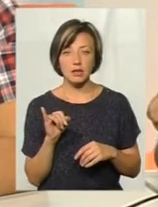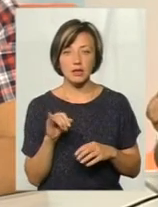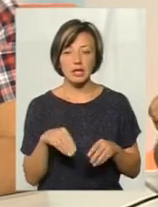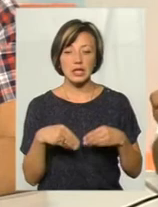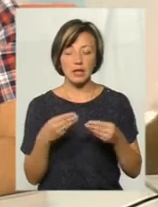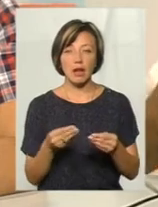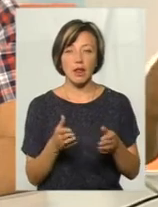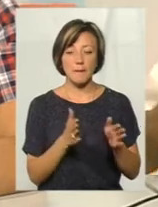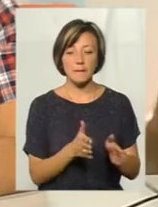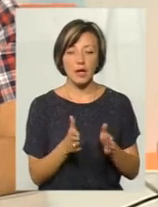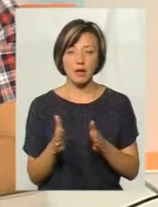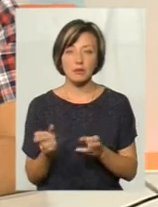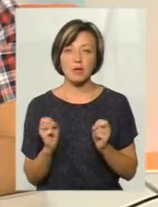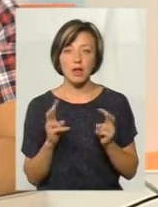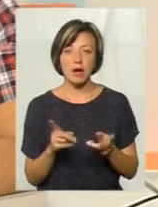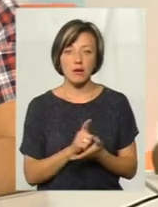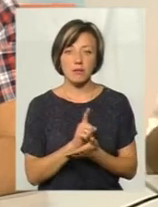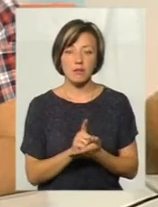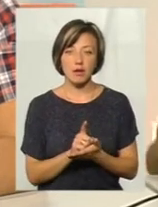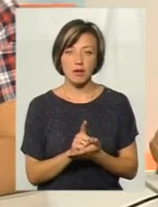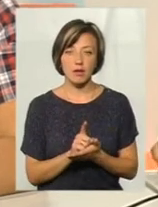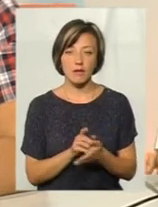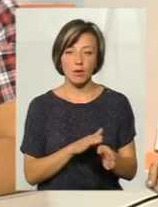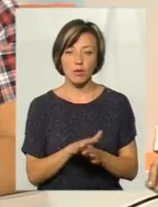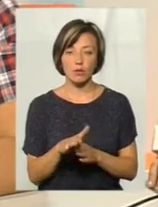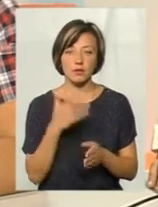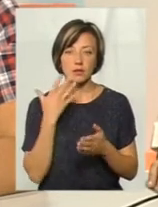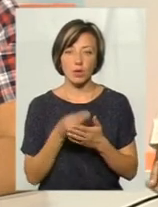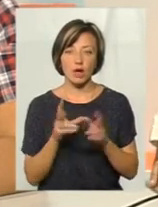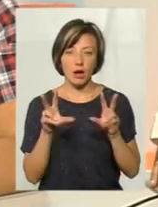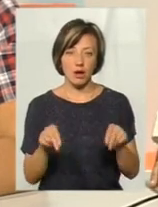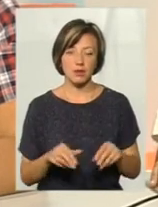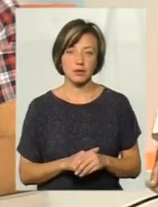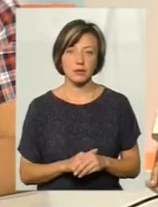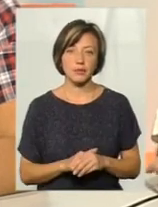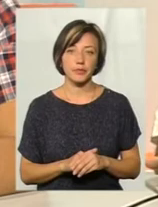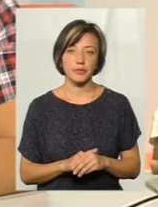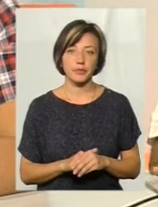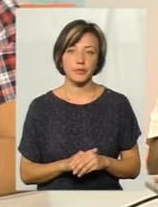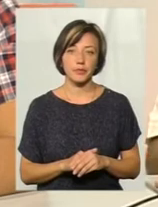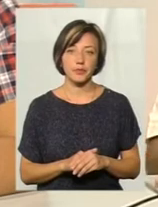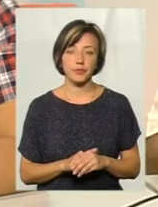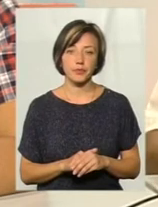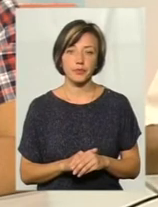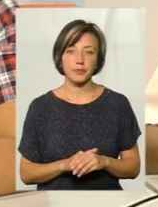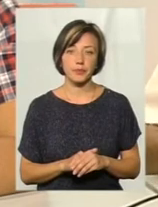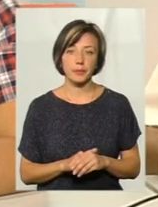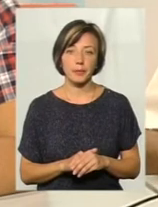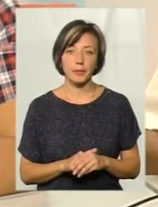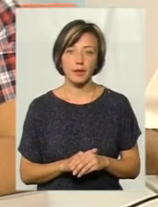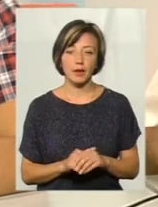дала механізми, як вона має нам виконувати свої гарантії. І вона